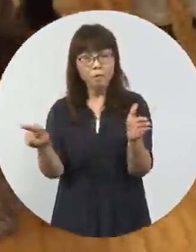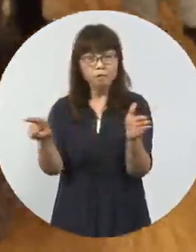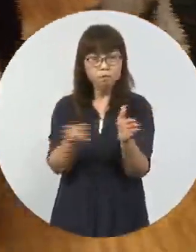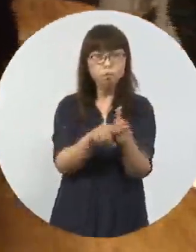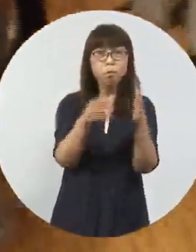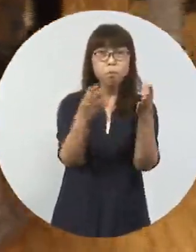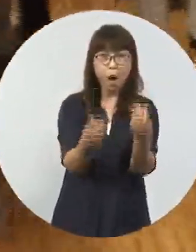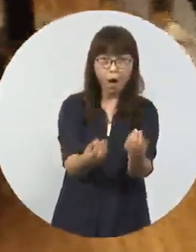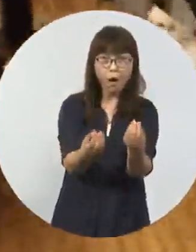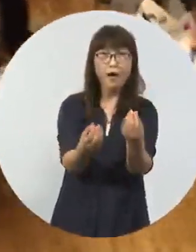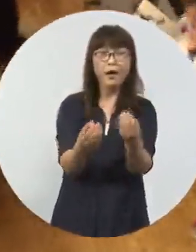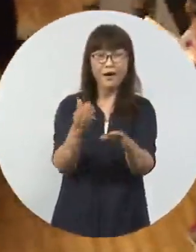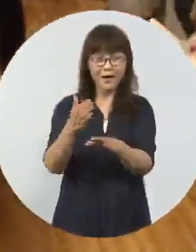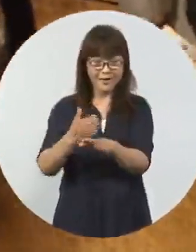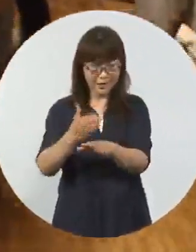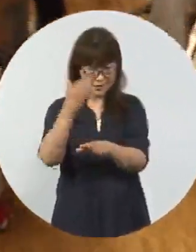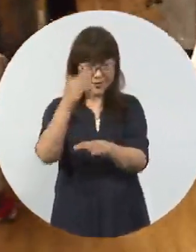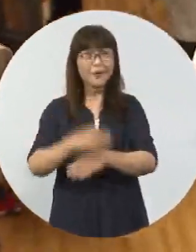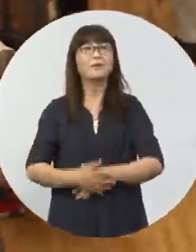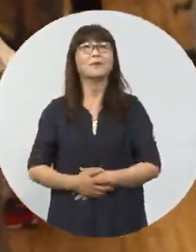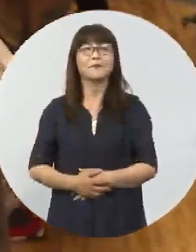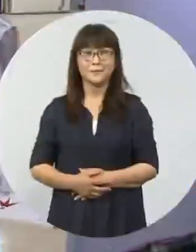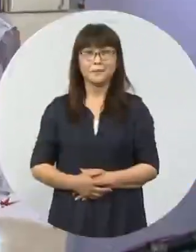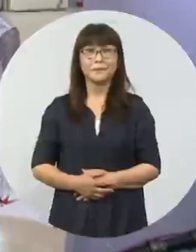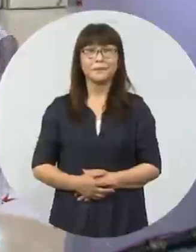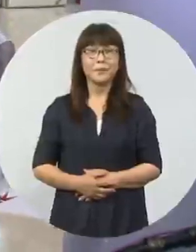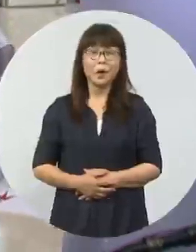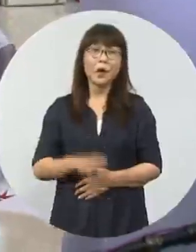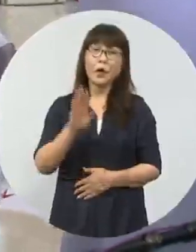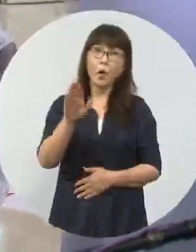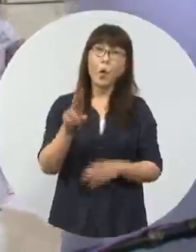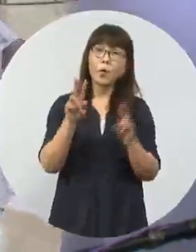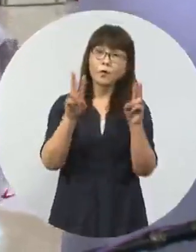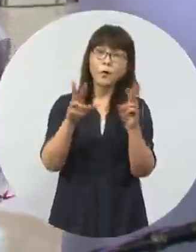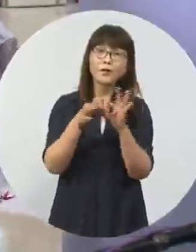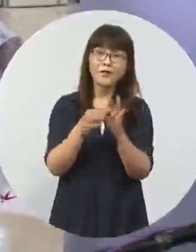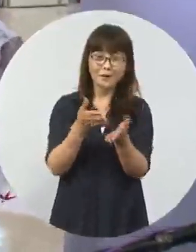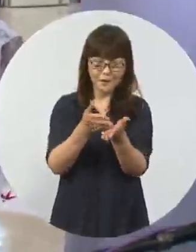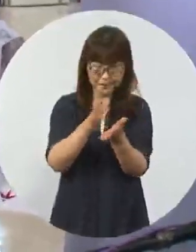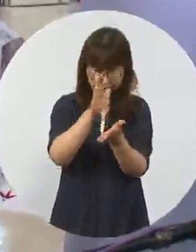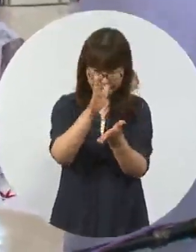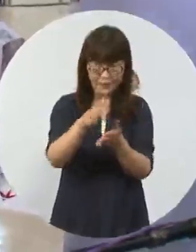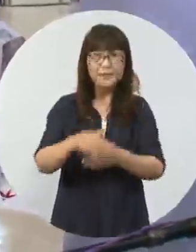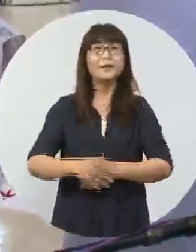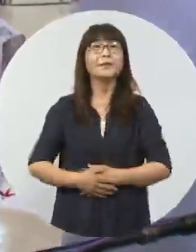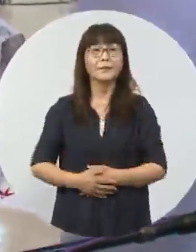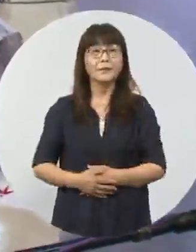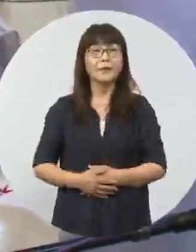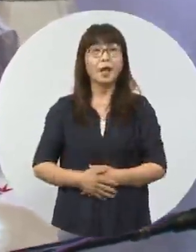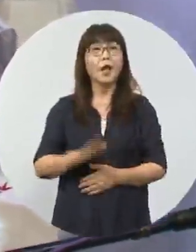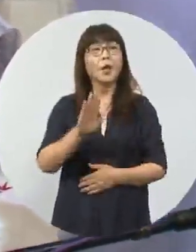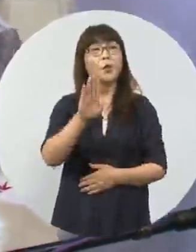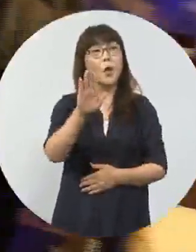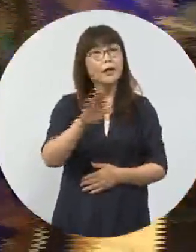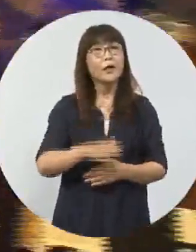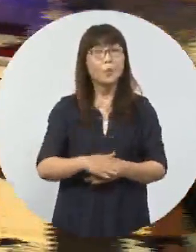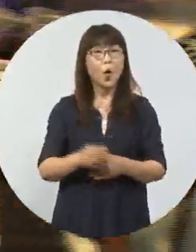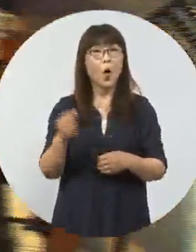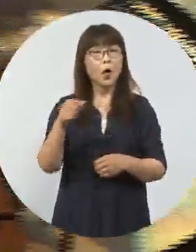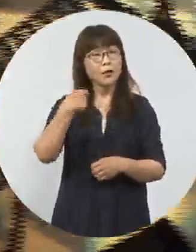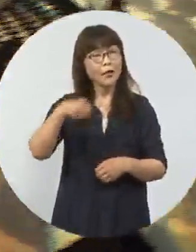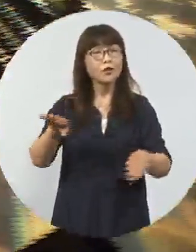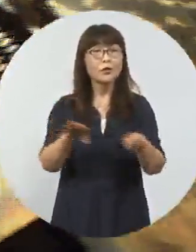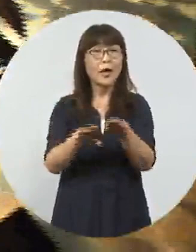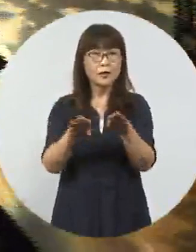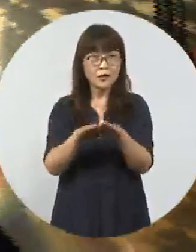時間でした。 はい、ありがとうございます。 もし今後の展望などありましたら、はい、ぜひお聞かせください。 この後もですね、夏休みと